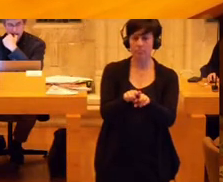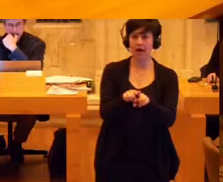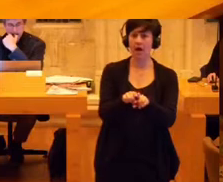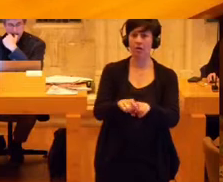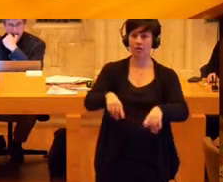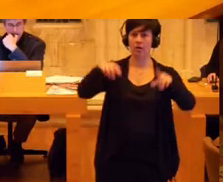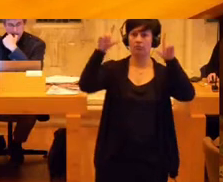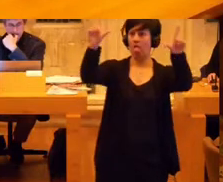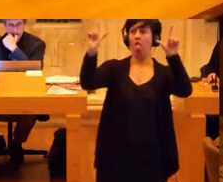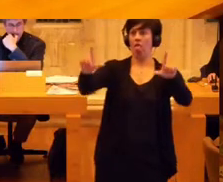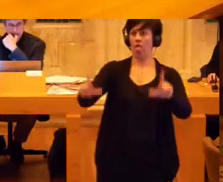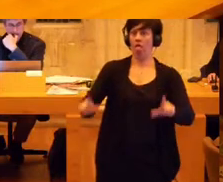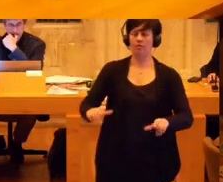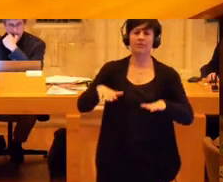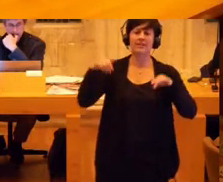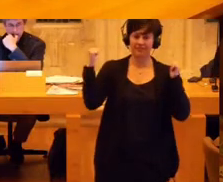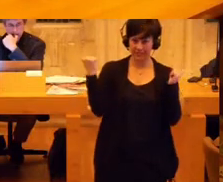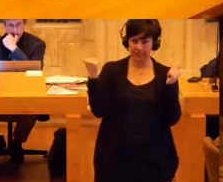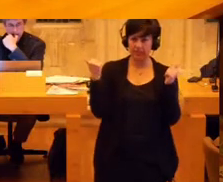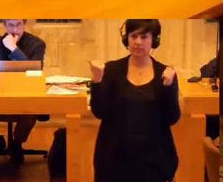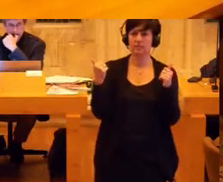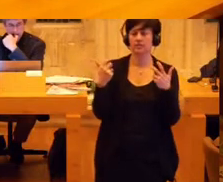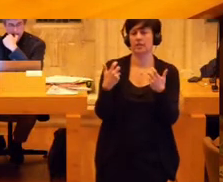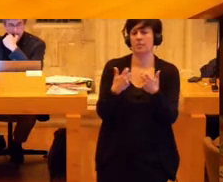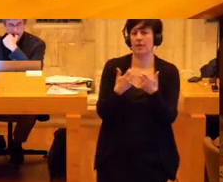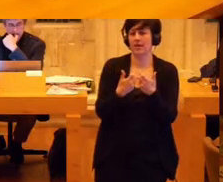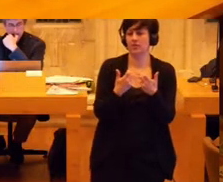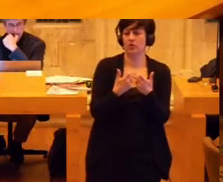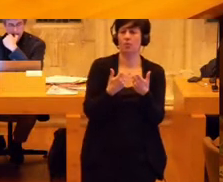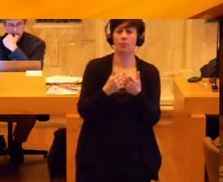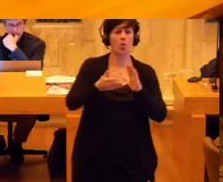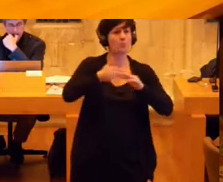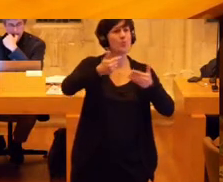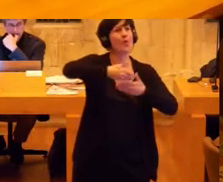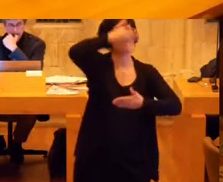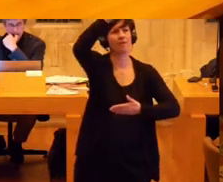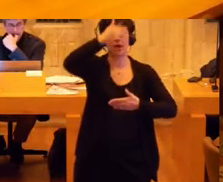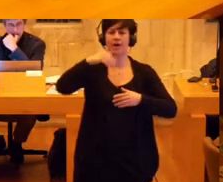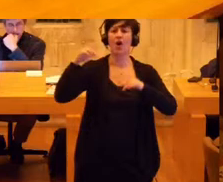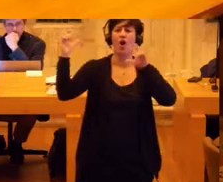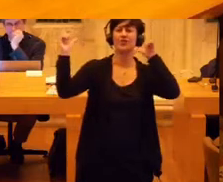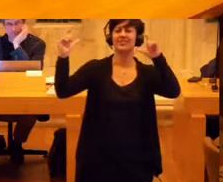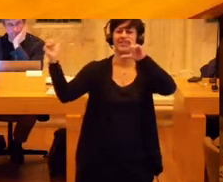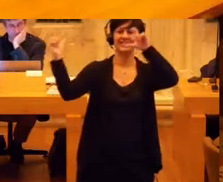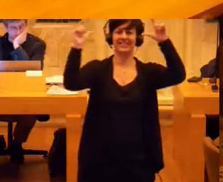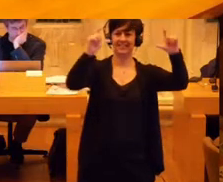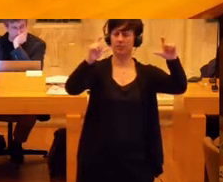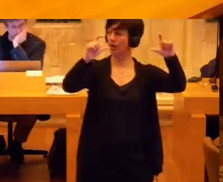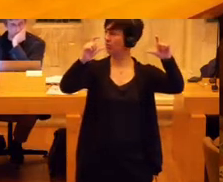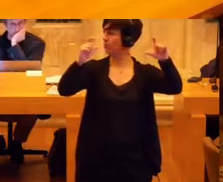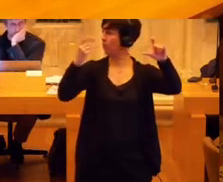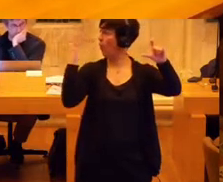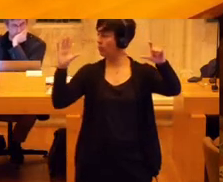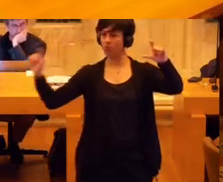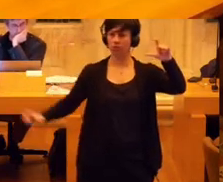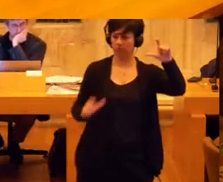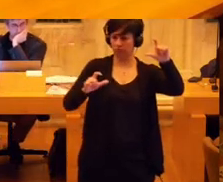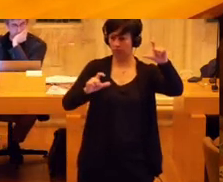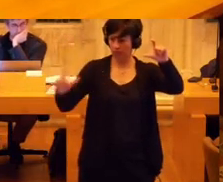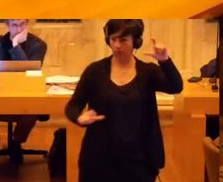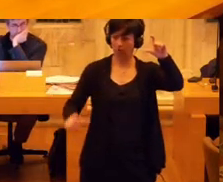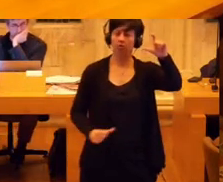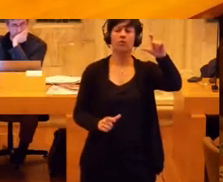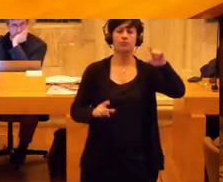les différents panneaux. Donc les enseignes parallèles sont les enseignes qui sont affichées au mur et donc on vient porter des obligations, notamment de mettre en place dans le